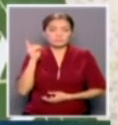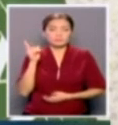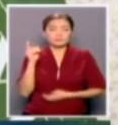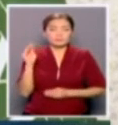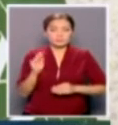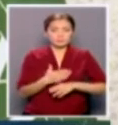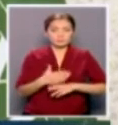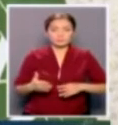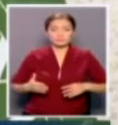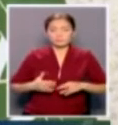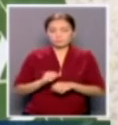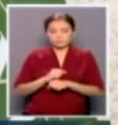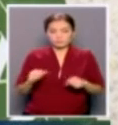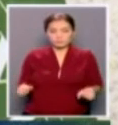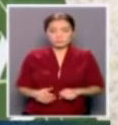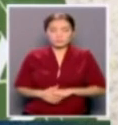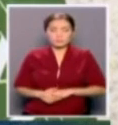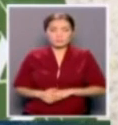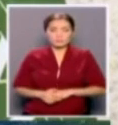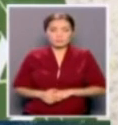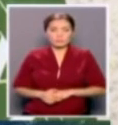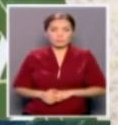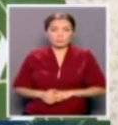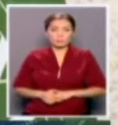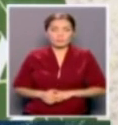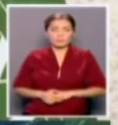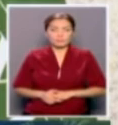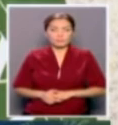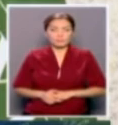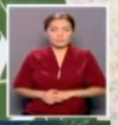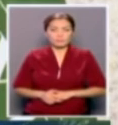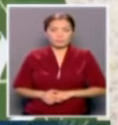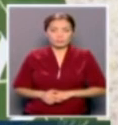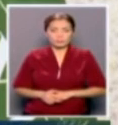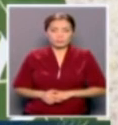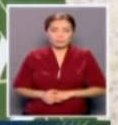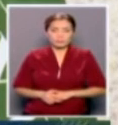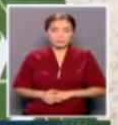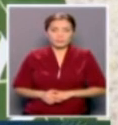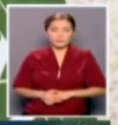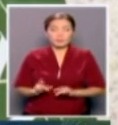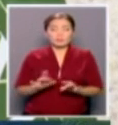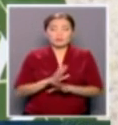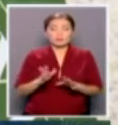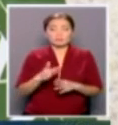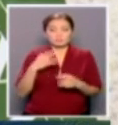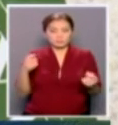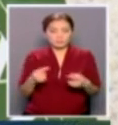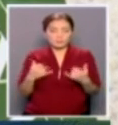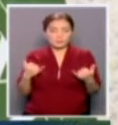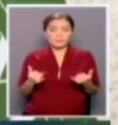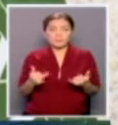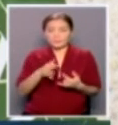тәсілмен талдау менше дұрыс емес деп ойлаймын. Достоевскийге келіп философиялық қырларын қарап, Onun өлеңіндегі шендестіруді,